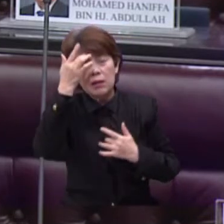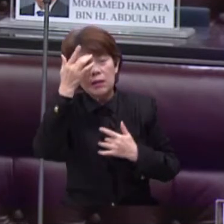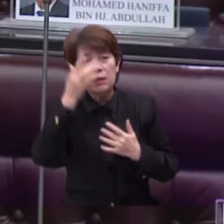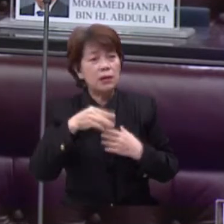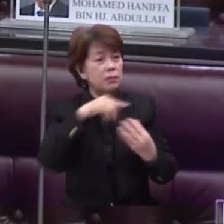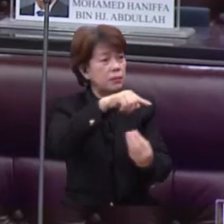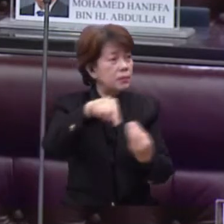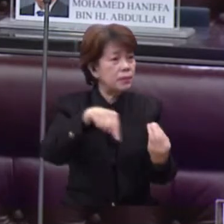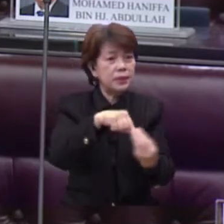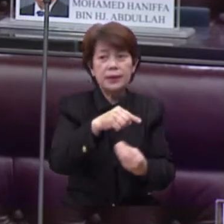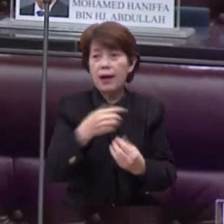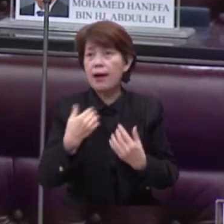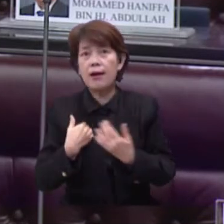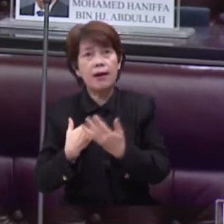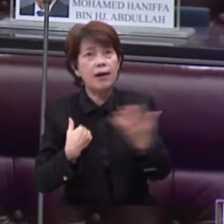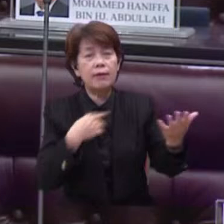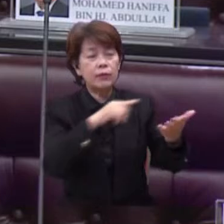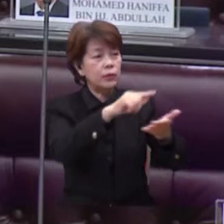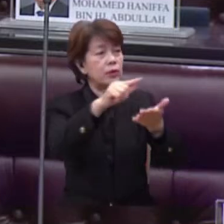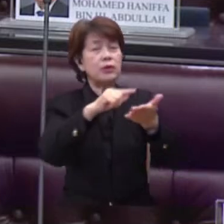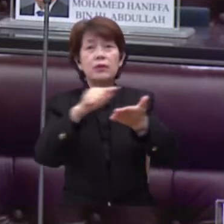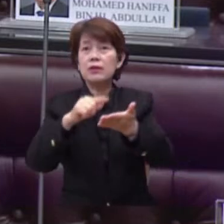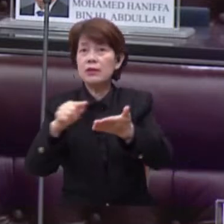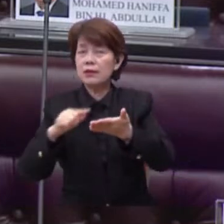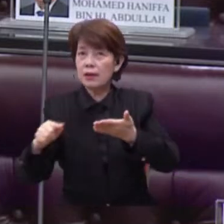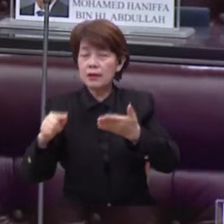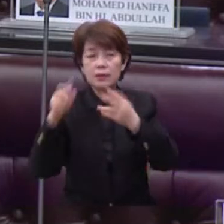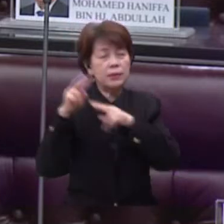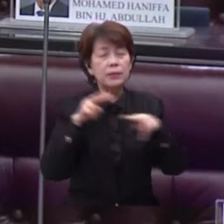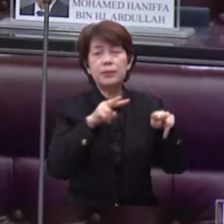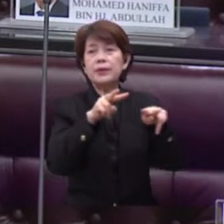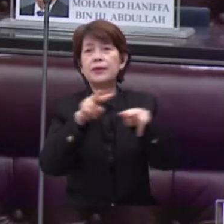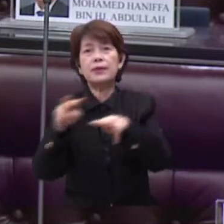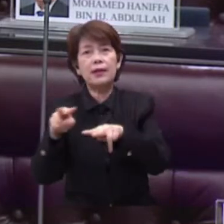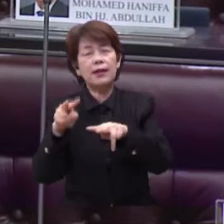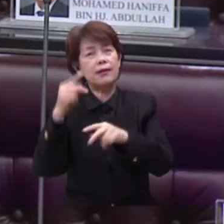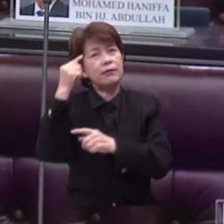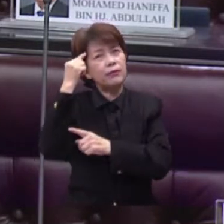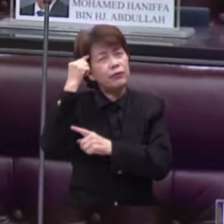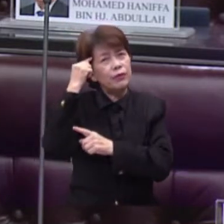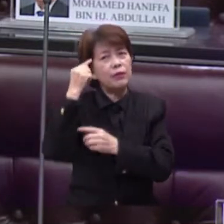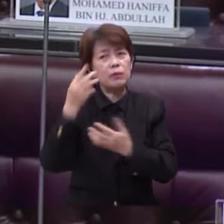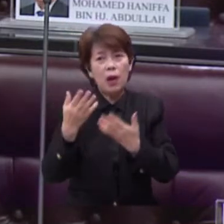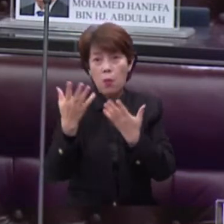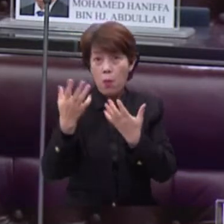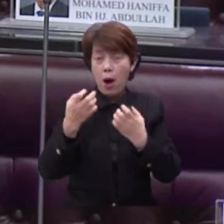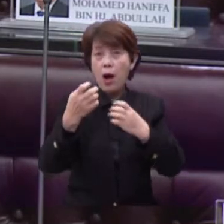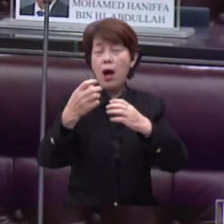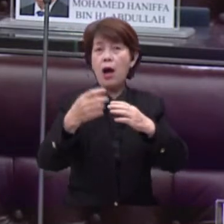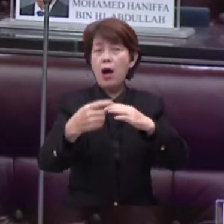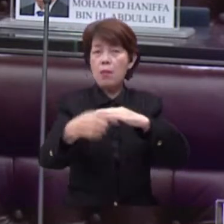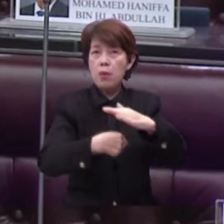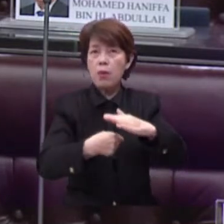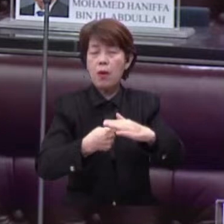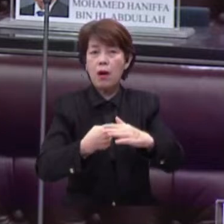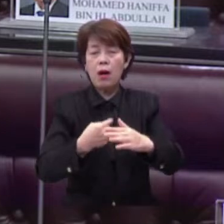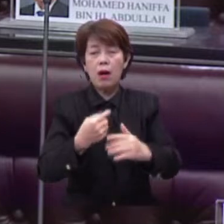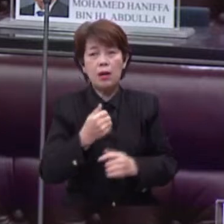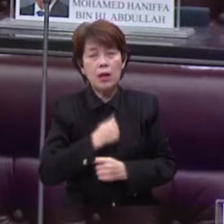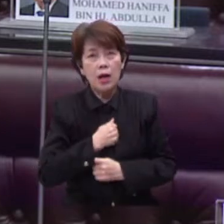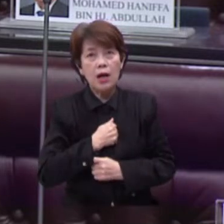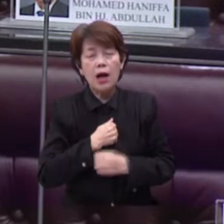kita jika ini kita perlu lihat Adakah mereka terpikir untuk bunuh diri dan Apakah tindakan